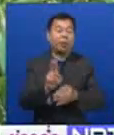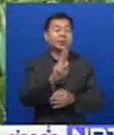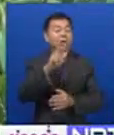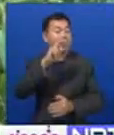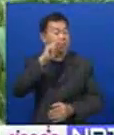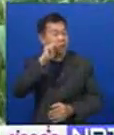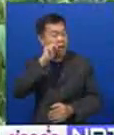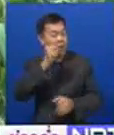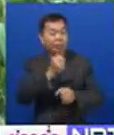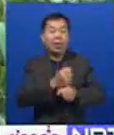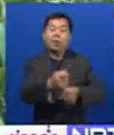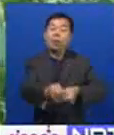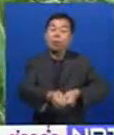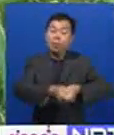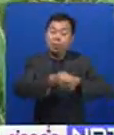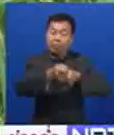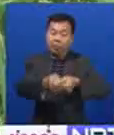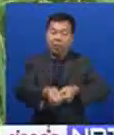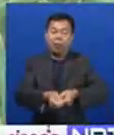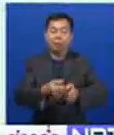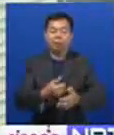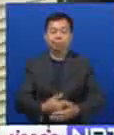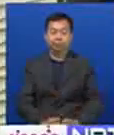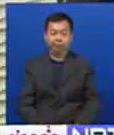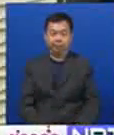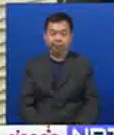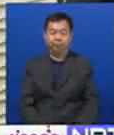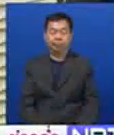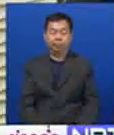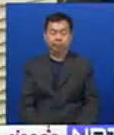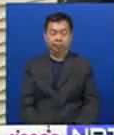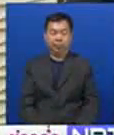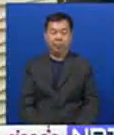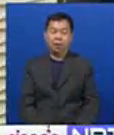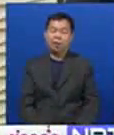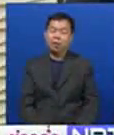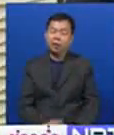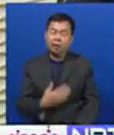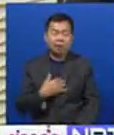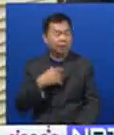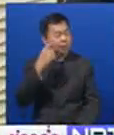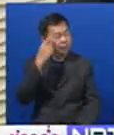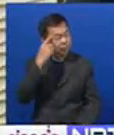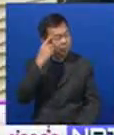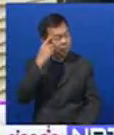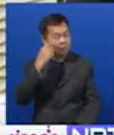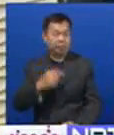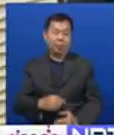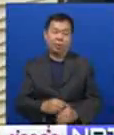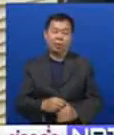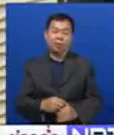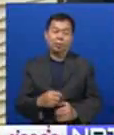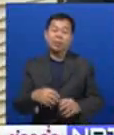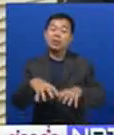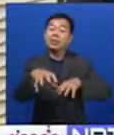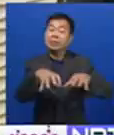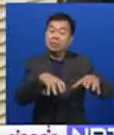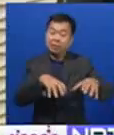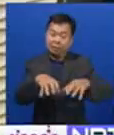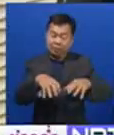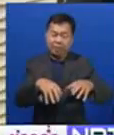ความสมดุลและไม่เกิดปัญหาเหมือนเช่นในปีนี ้เราต้องสร้าง cropping pattern ใหม่นะคือระบบการปลูกพืช